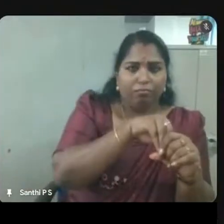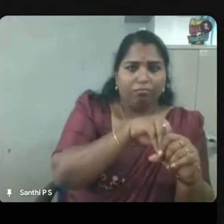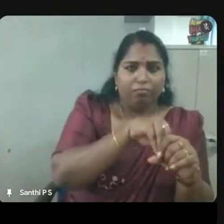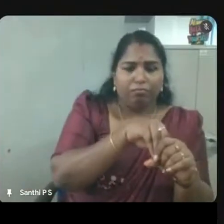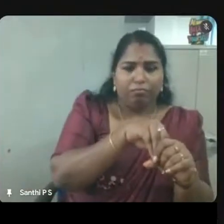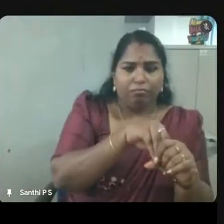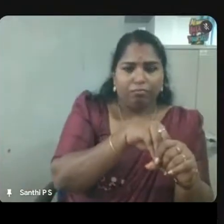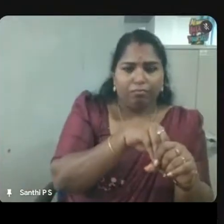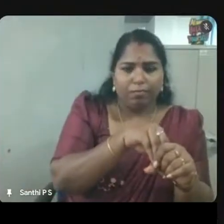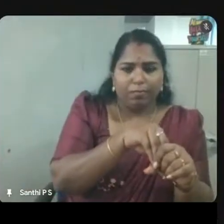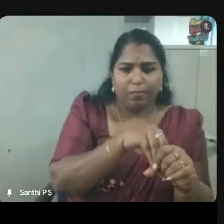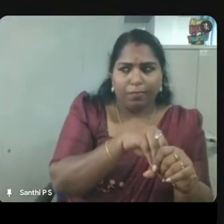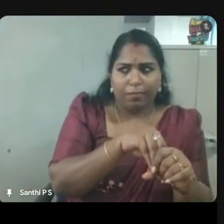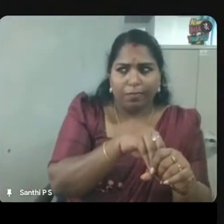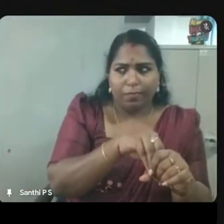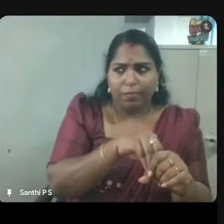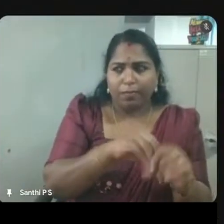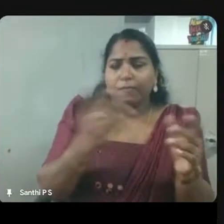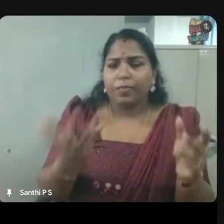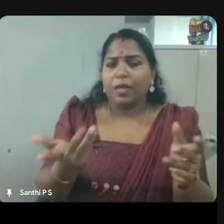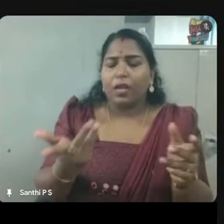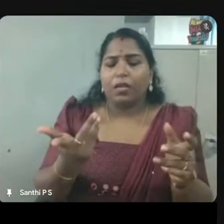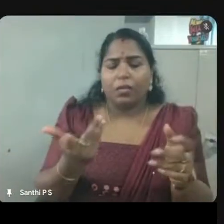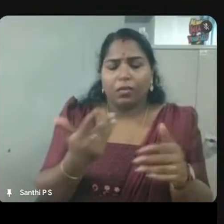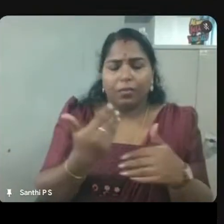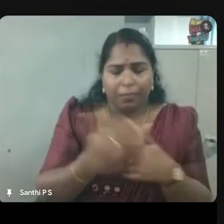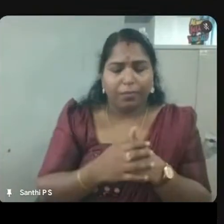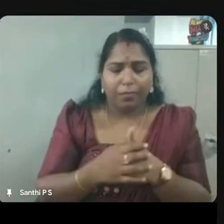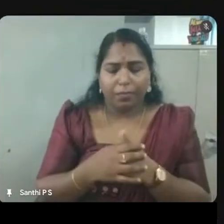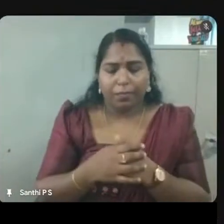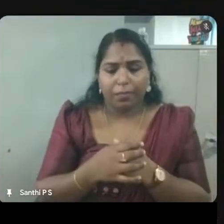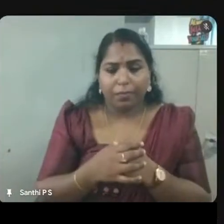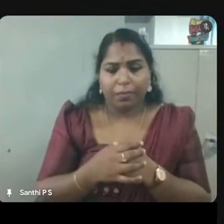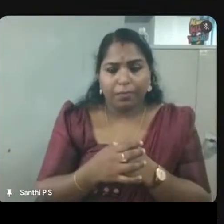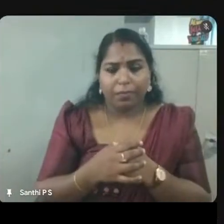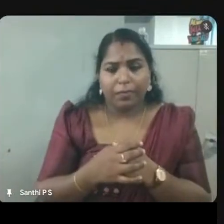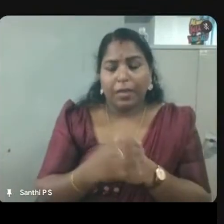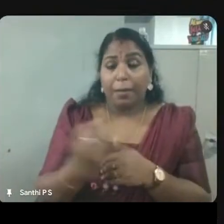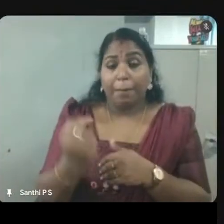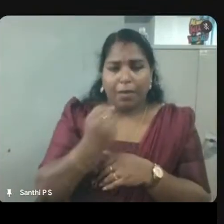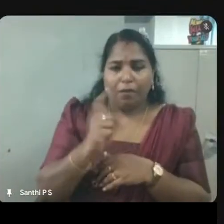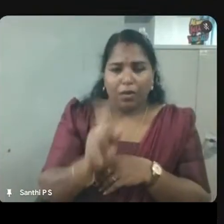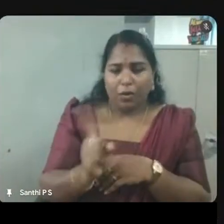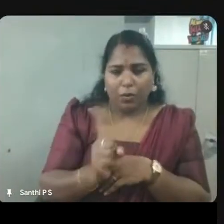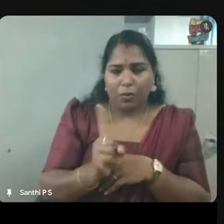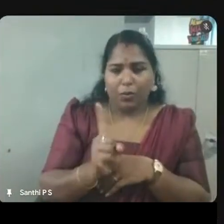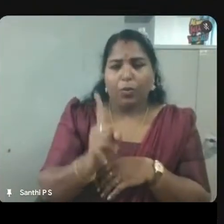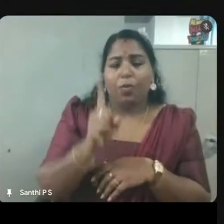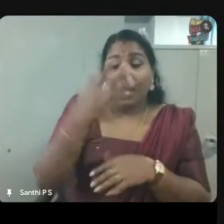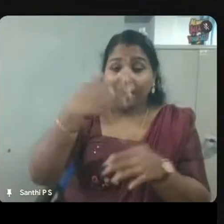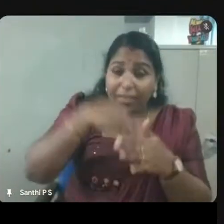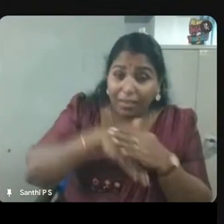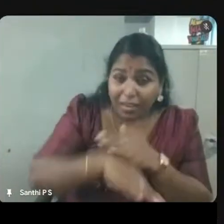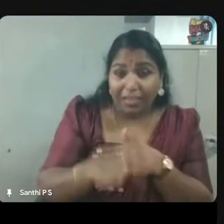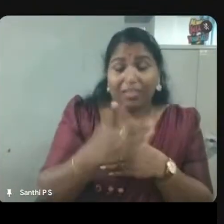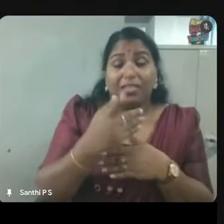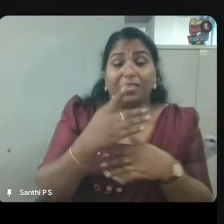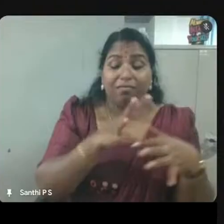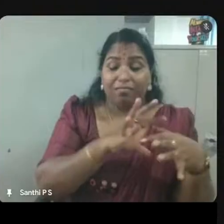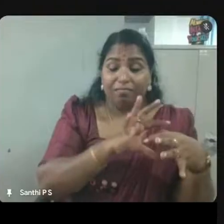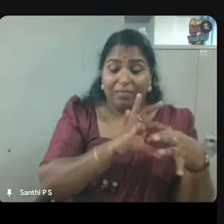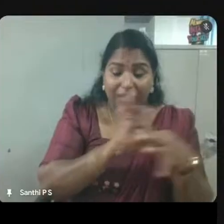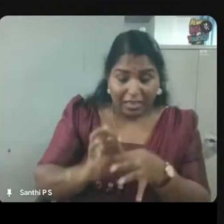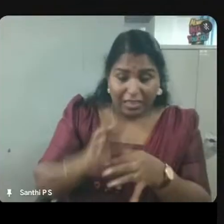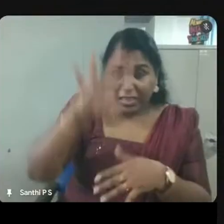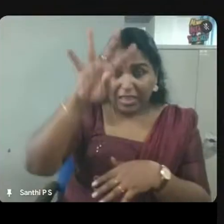നിർണ്ണയിക്കാനായിട്ട് തീരുമാനിക്കുന്ന ഒരു കാര്യമാണ്. സോ പവർ അല്ല നമ്മുടെ കൺസേൺ, അതുകൊണ്ട് നമുക്ക് കിട്ടുന്ന കാഴ്ചയും നമ്മുടെ വിഷ്വൽ